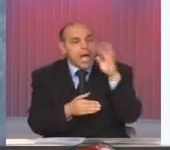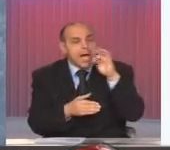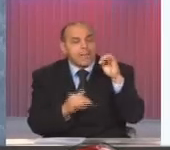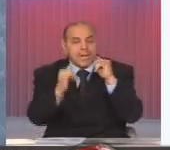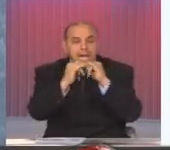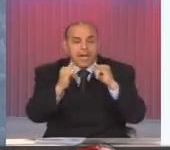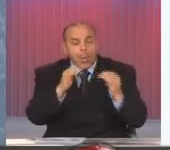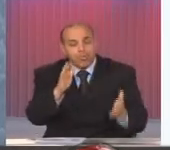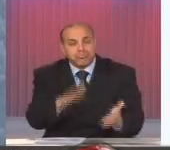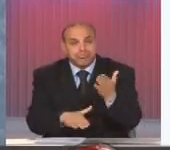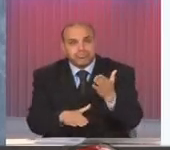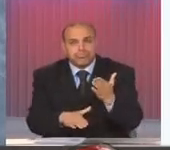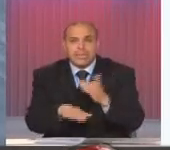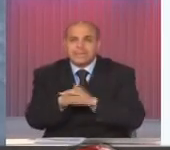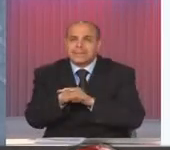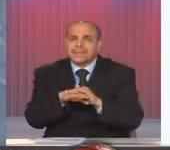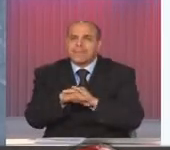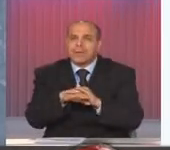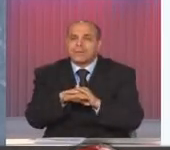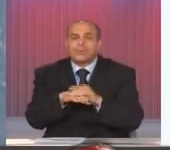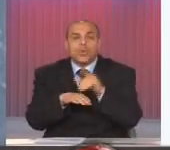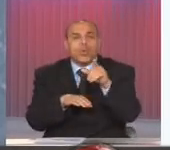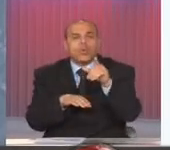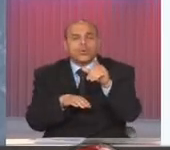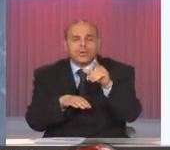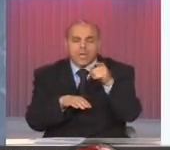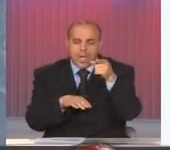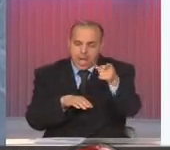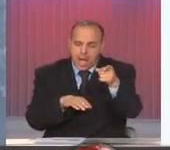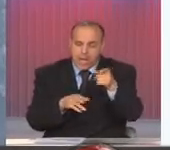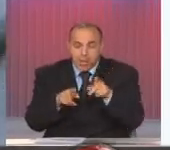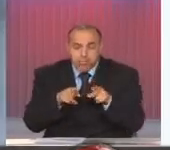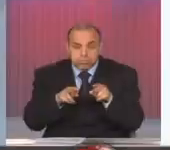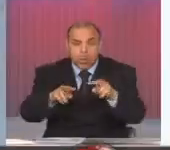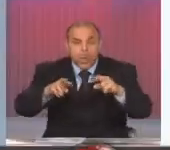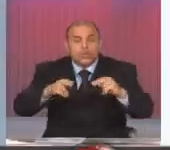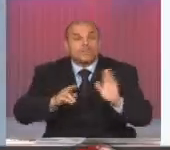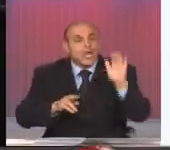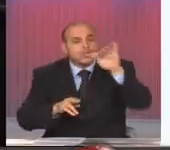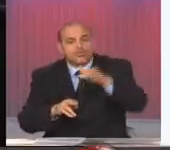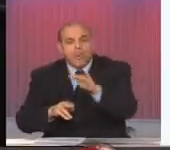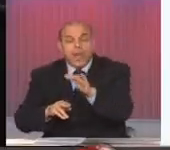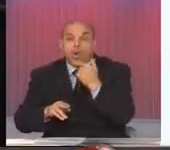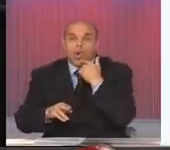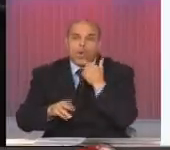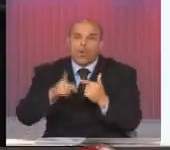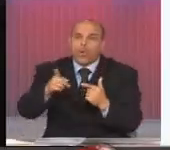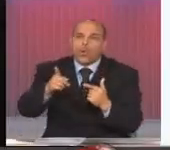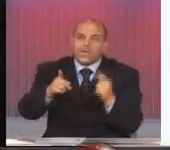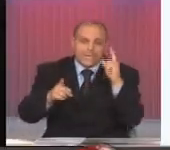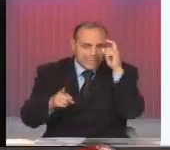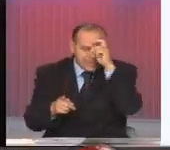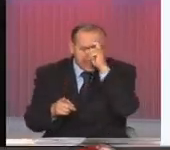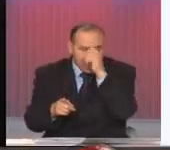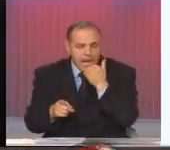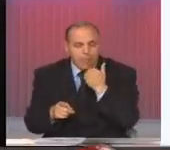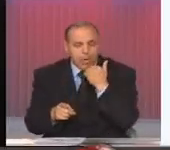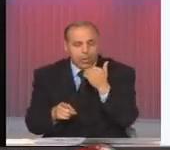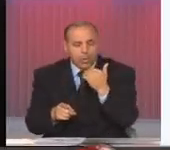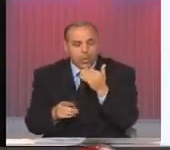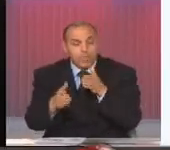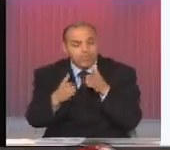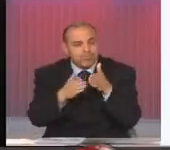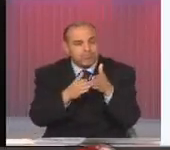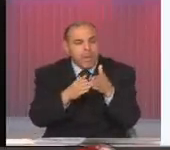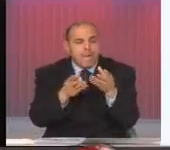خيمة، كما تسببت هذه العاصفة في قطع العديد من الطرقات الجبلية ما صعب عملية الوصول إلى مخيمات